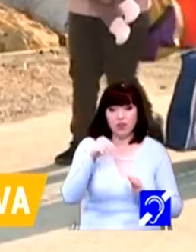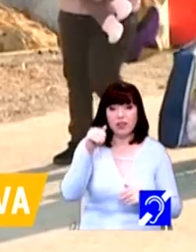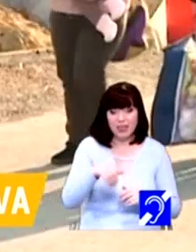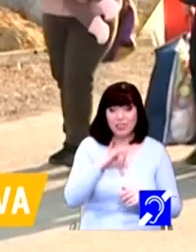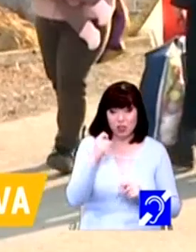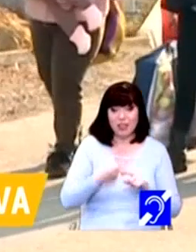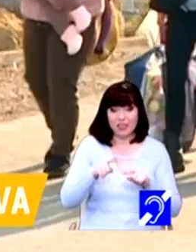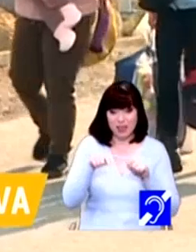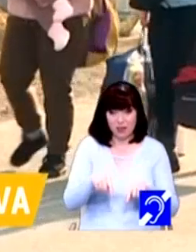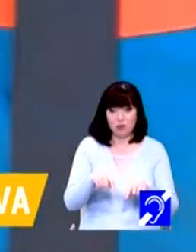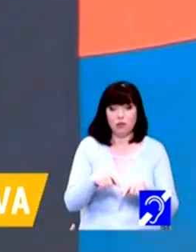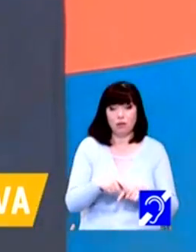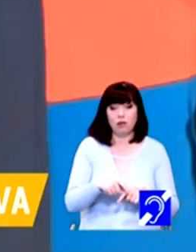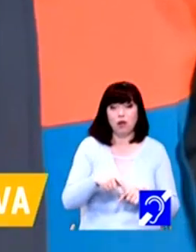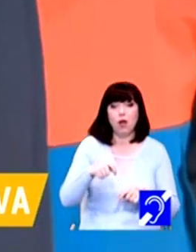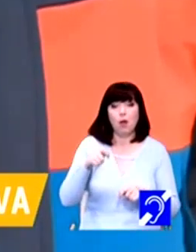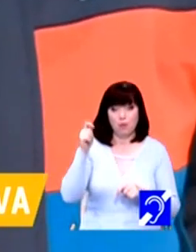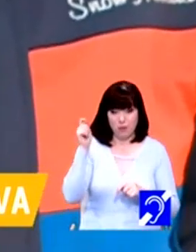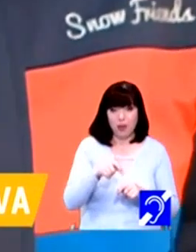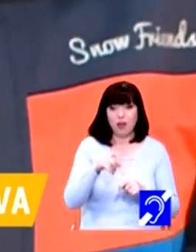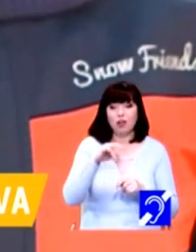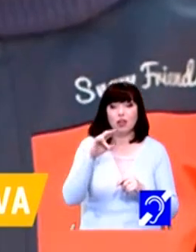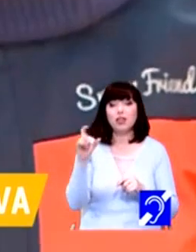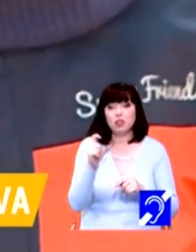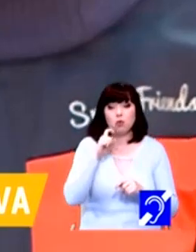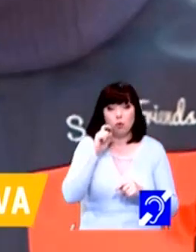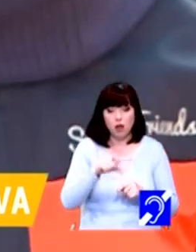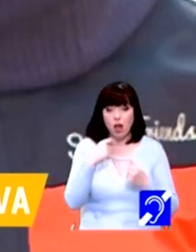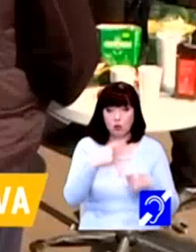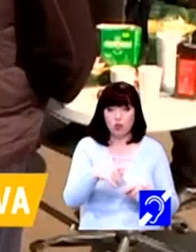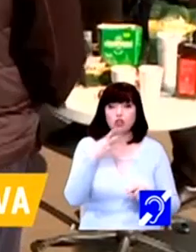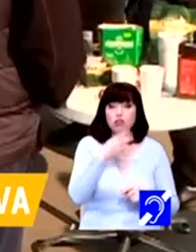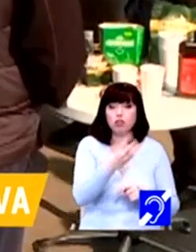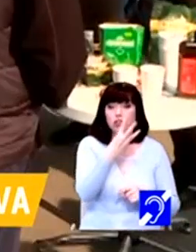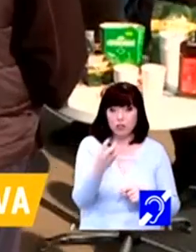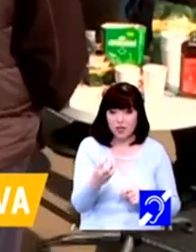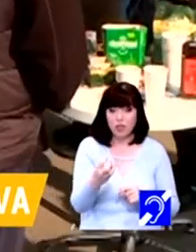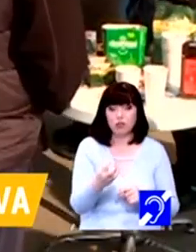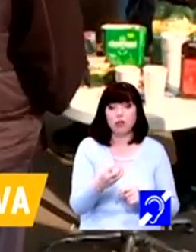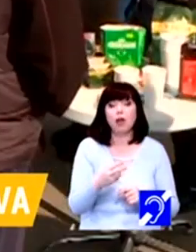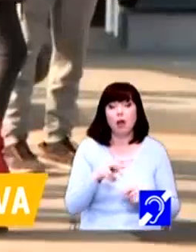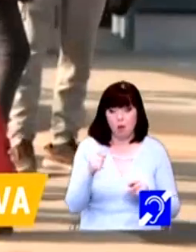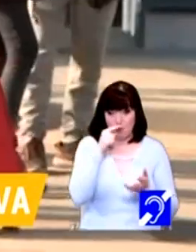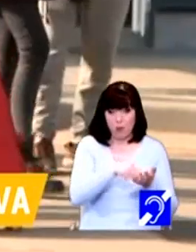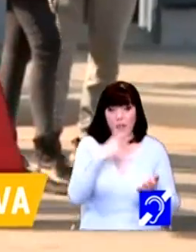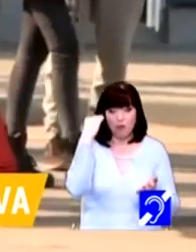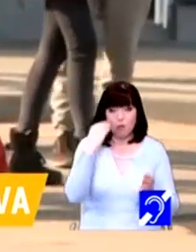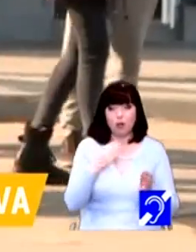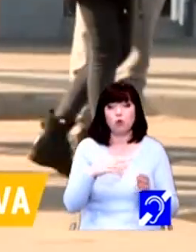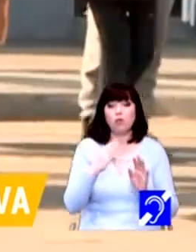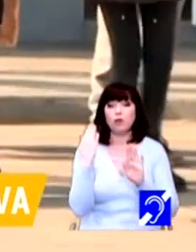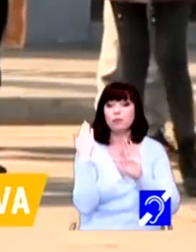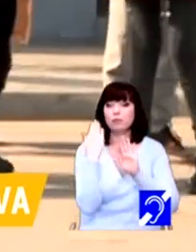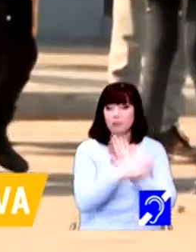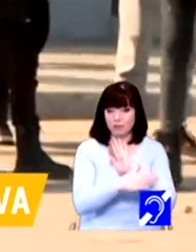162.000 dintre aceștia au venit traversând Ucraina, iar alți 4.300 au venit în Republica Moldova, tranzitând